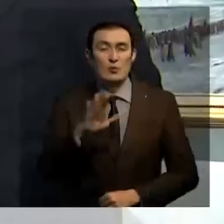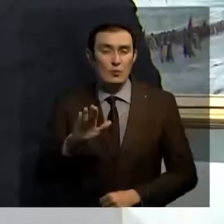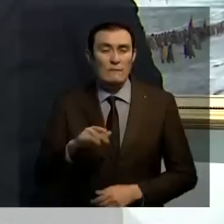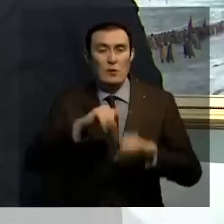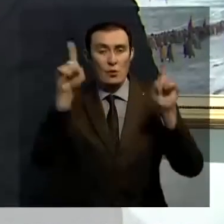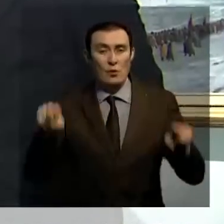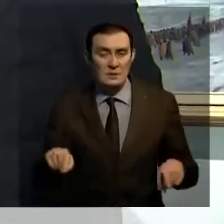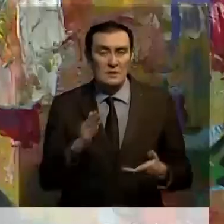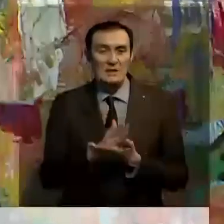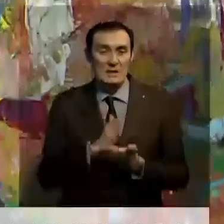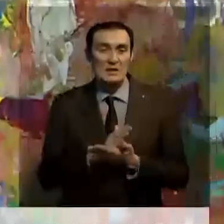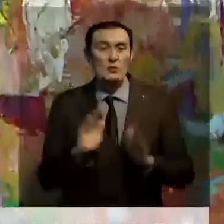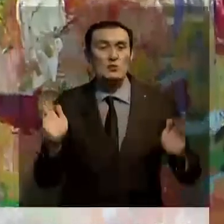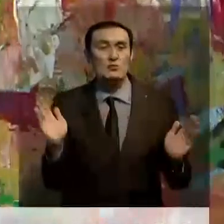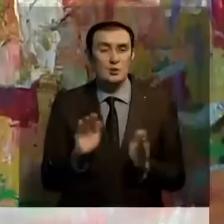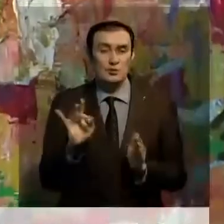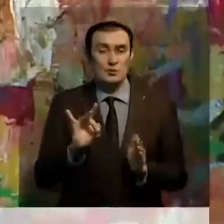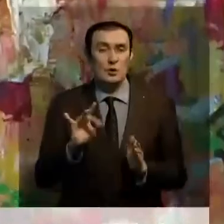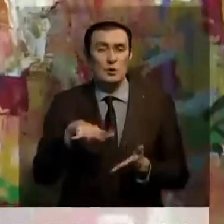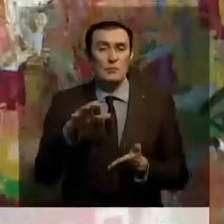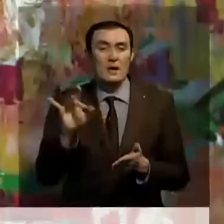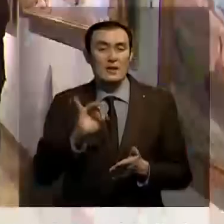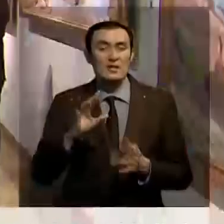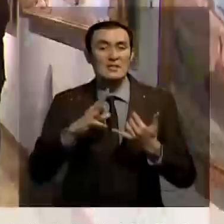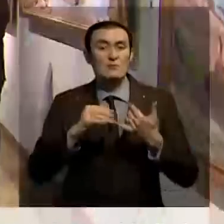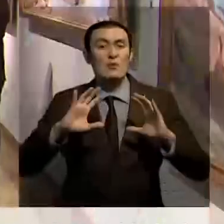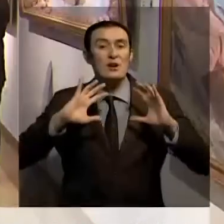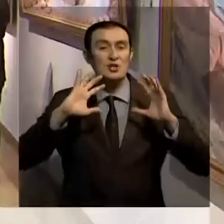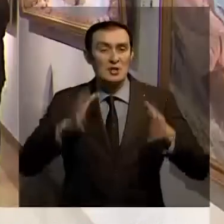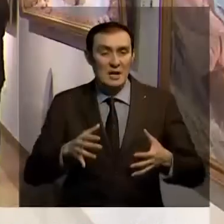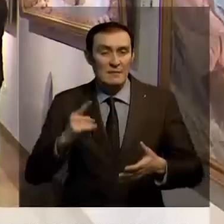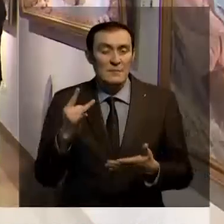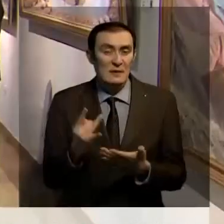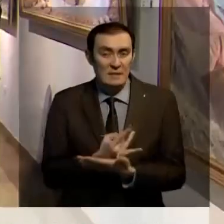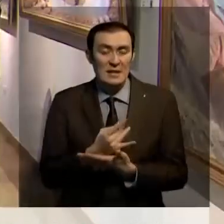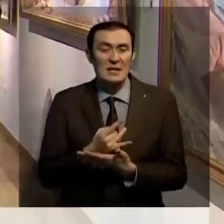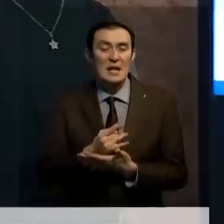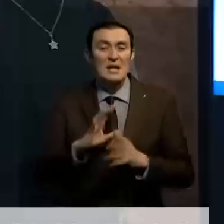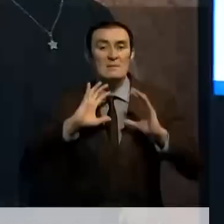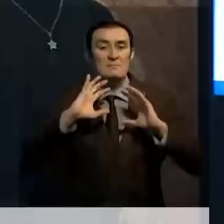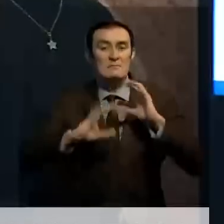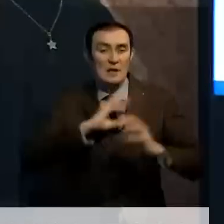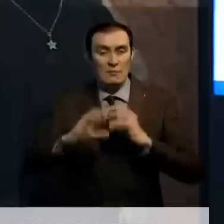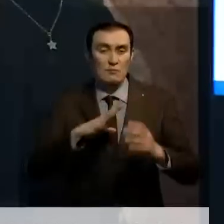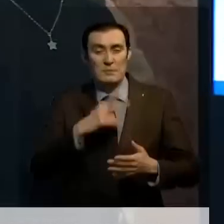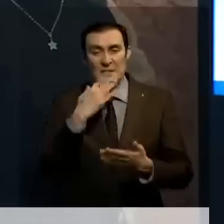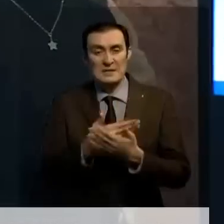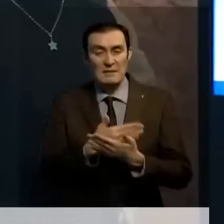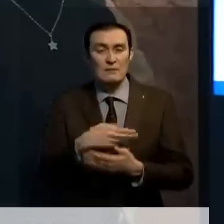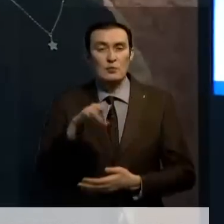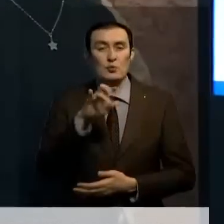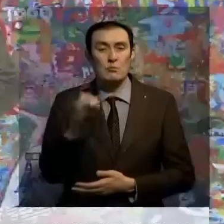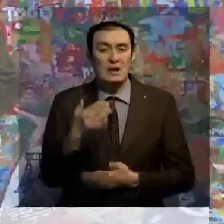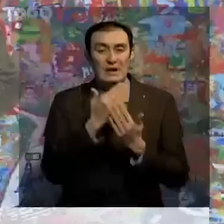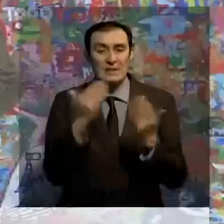Холст представляет собой уменьшенную копию параметров земного шара. Впервые для мировой общественности он был представлен в Дубае